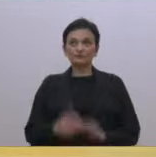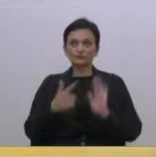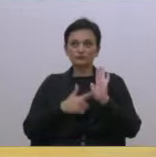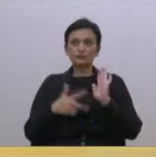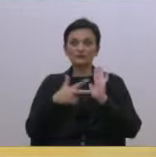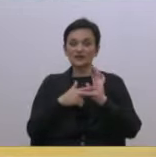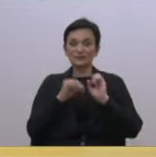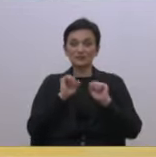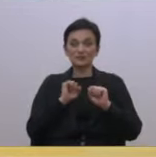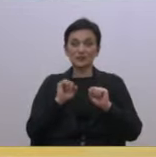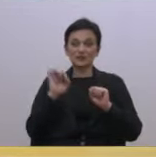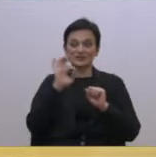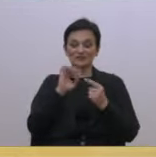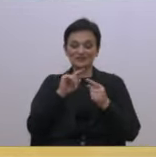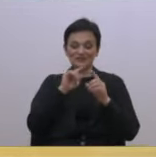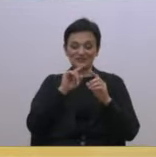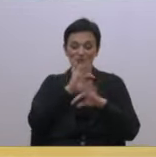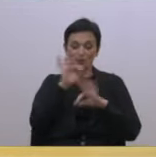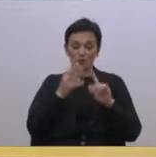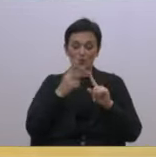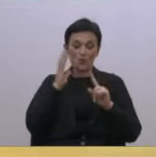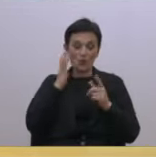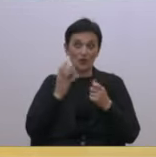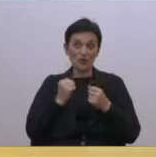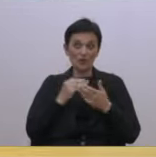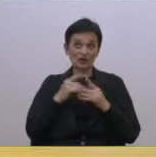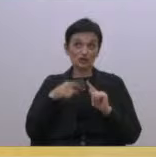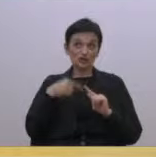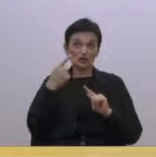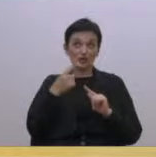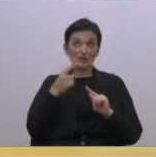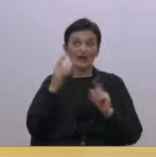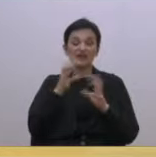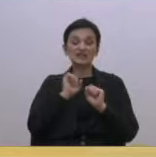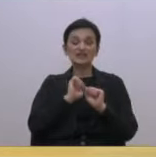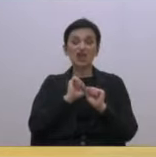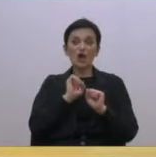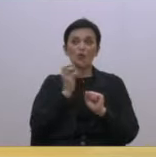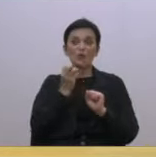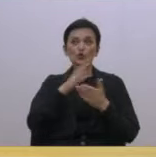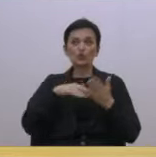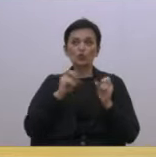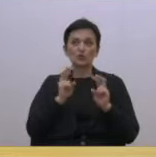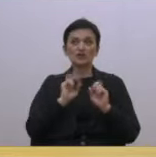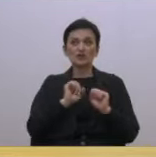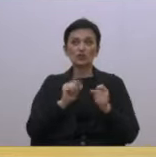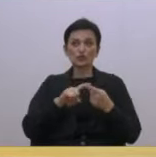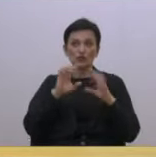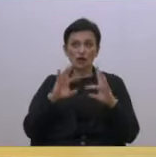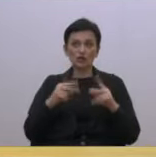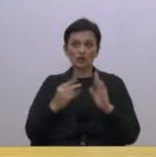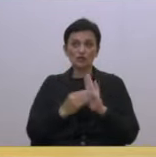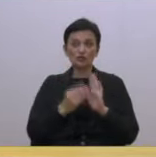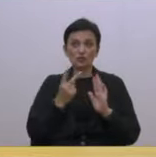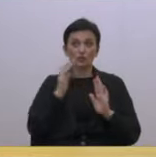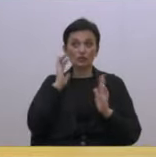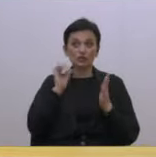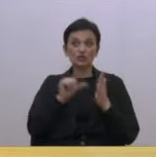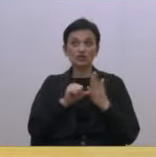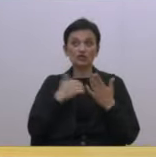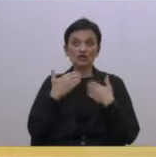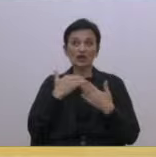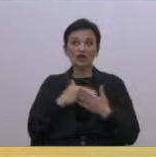სამოცდათვრამეტი მოხრე ნული წინააღმდეგი პროექტ მეორე მოსმენით მიღებულია. შემდეგი რადიაციული დაცვის ბირთვული უსაფრთხოებისა და დაცვის შესახებ კანონის ცვლილება მეორე მოსმენით ხო ჩართოთ